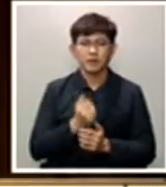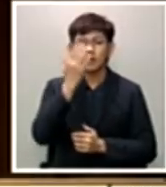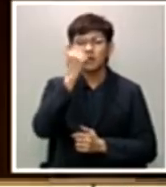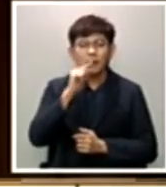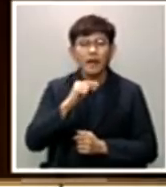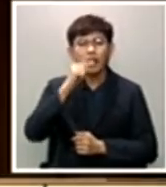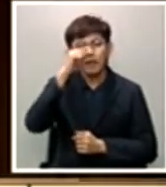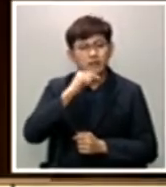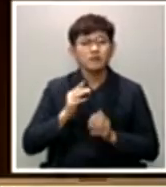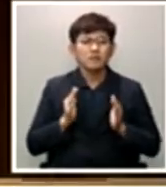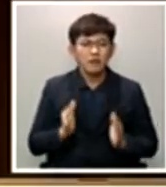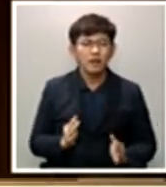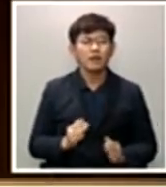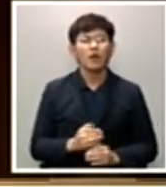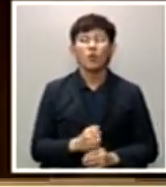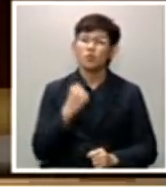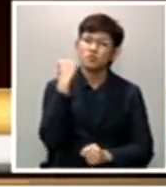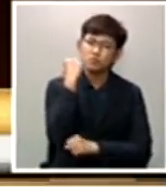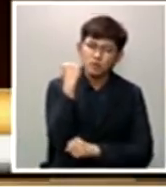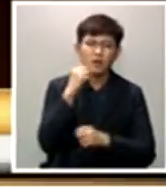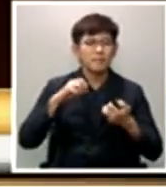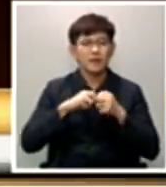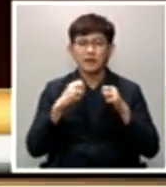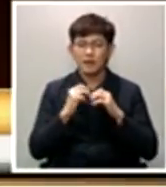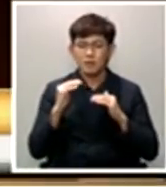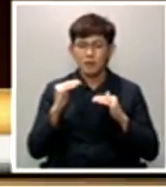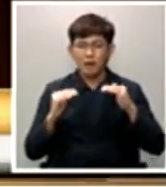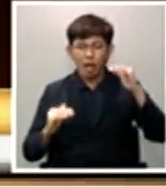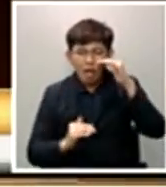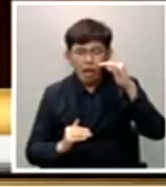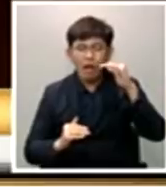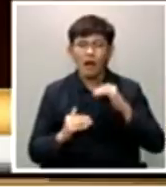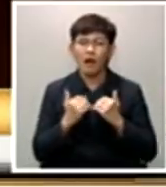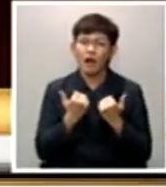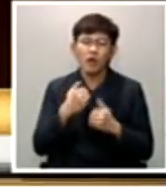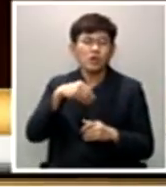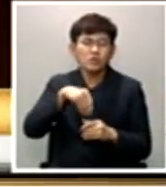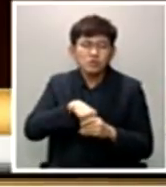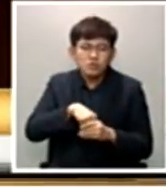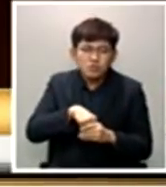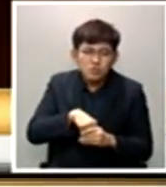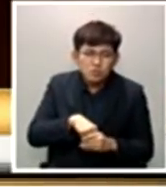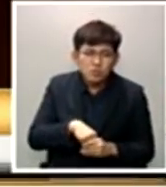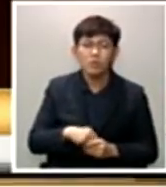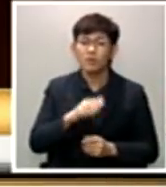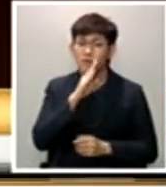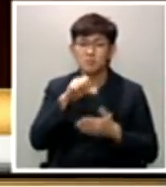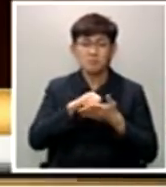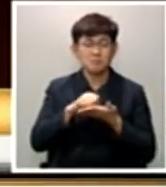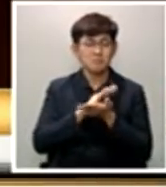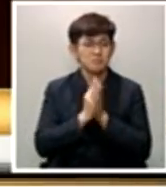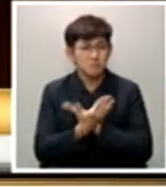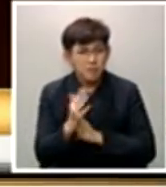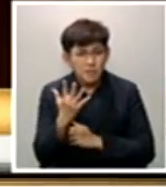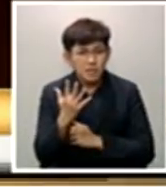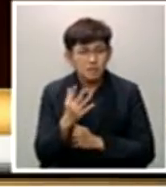นทำไมความเหลื่อมล้ำจึงเกิดแล้วมันจะอยู่อย่างนี้ถ้าเราไม่ปฏิรูปมันอย่างจริงจัง